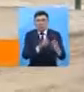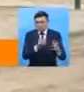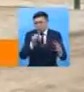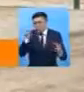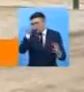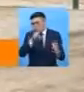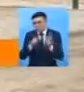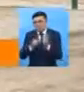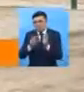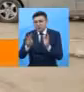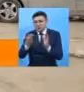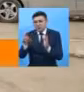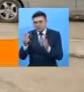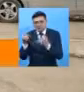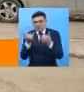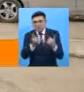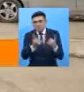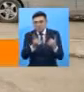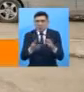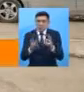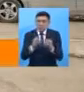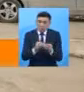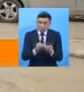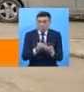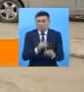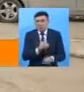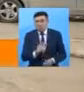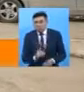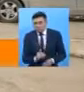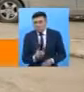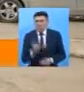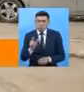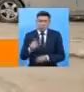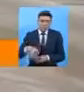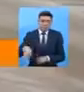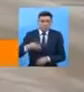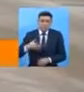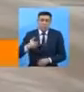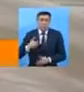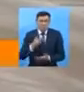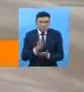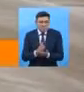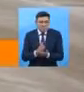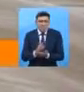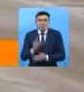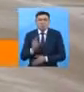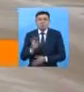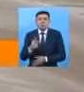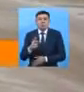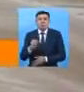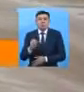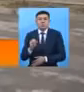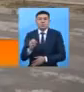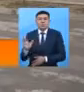выделяется 6 млрд тенге это будет выгодно как индивидуальным предпринимателям так и населению Нурлан Нагаев сообщил что вопрос увеличения